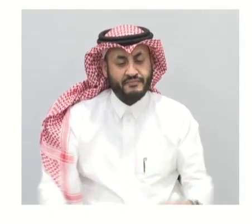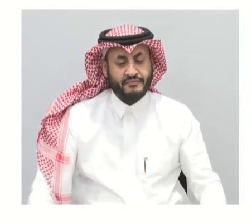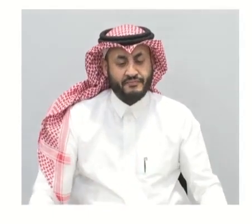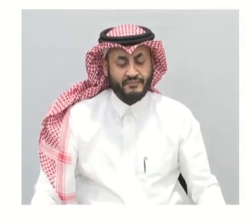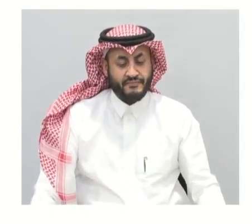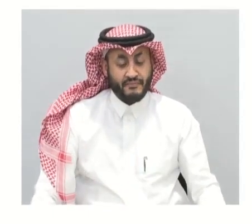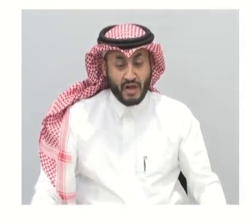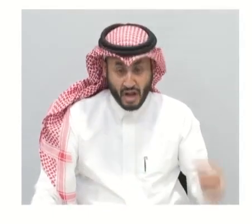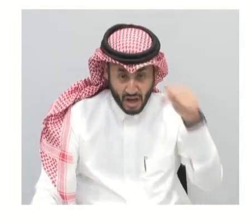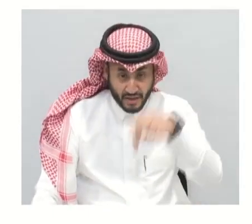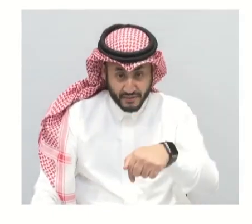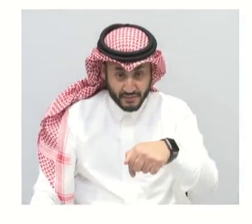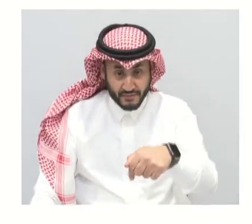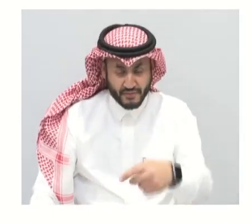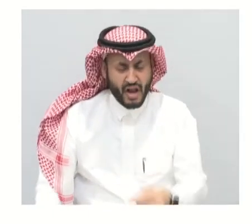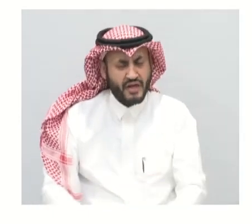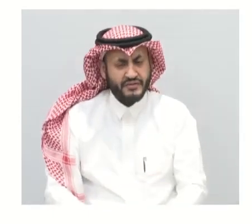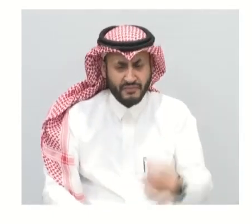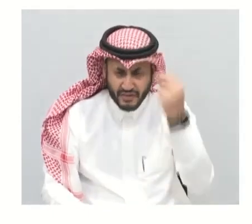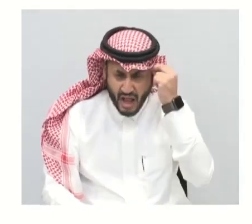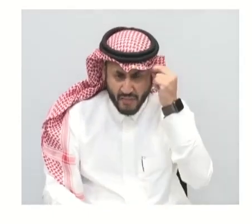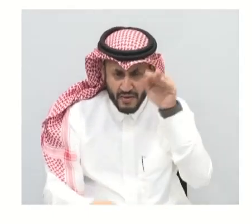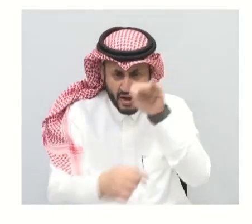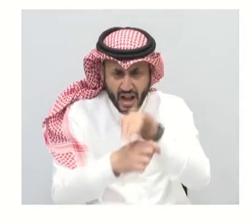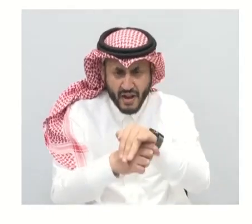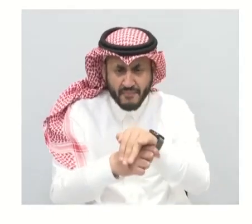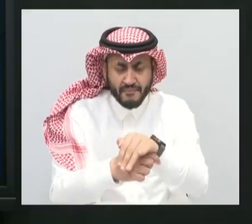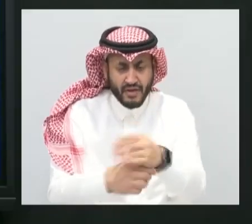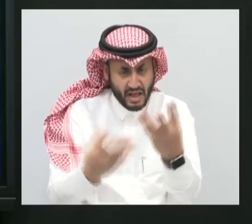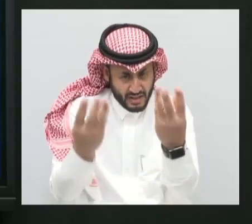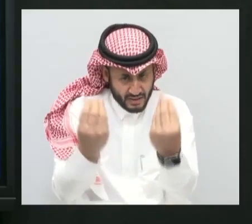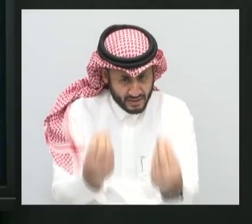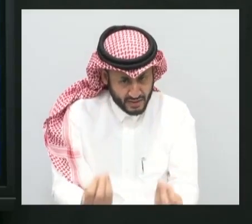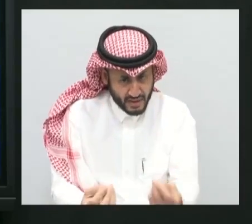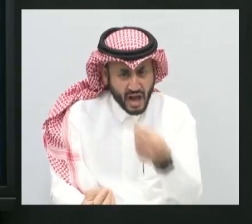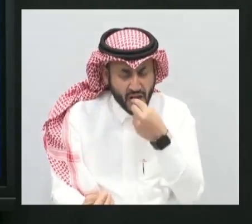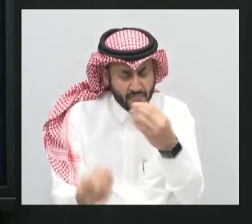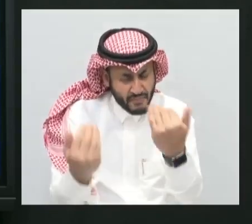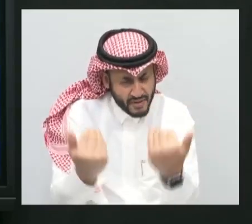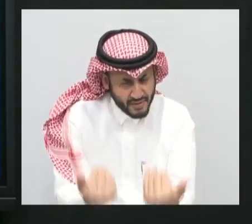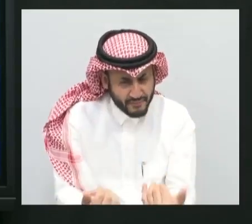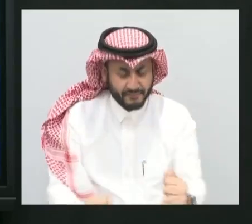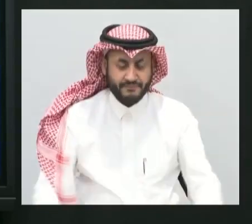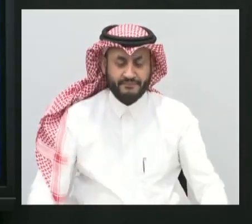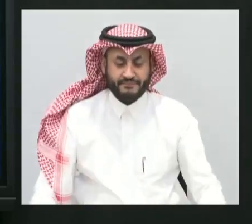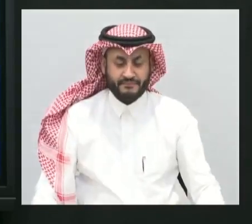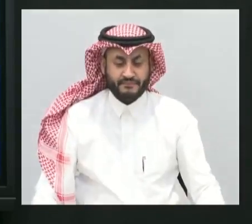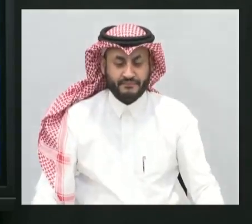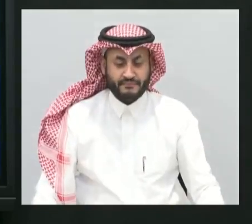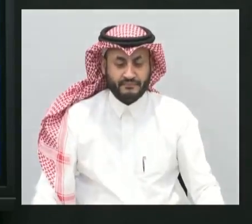الاهم من ذلك هو توعيه الناس في عمليه ترشيد استهلاك المواد الغذائيه